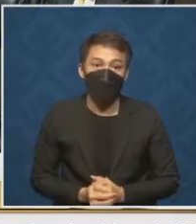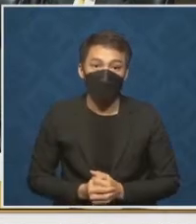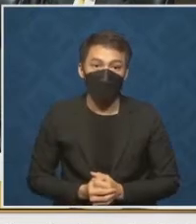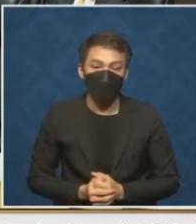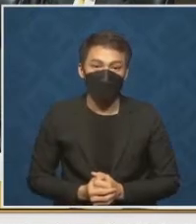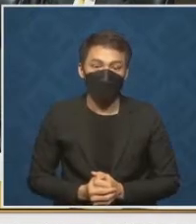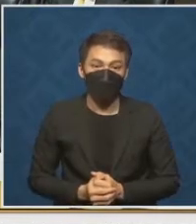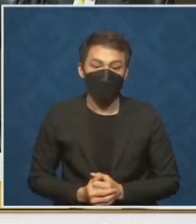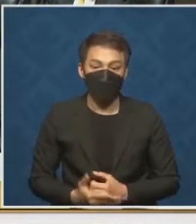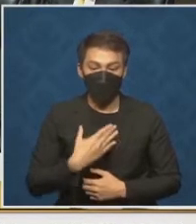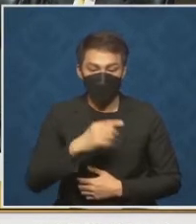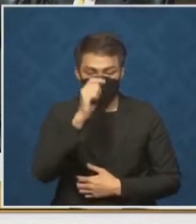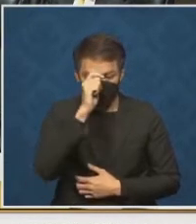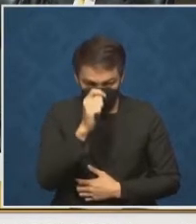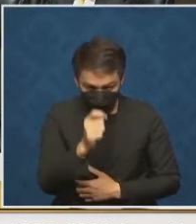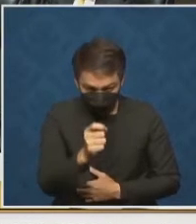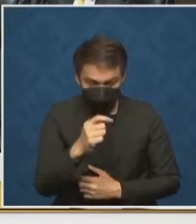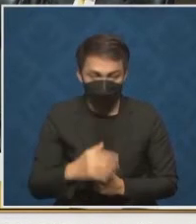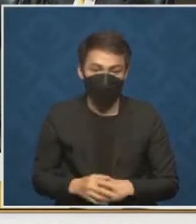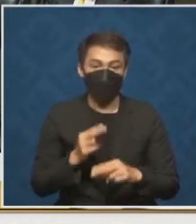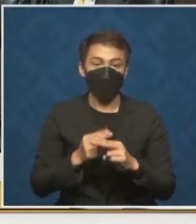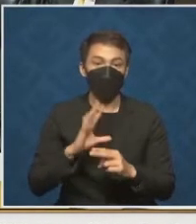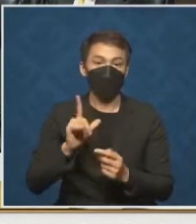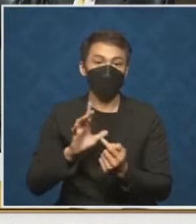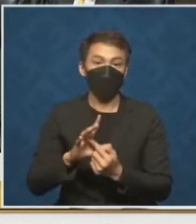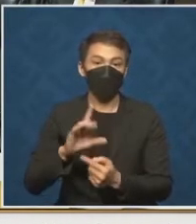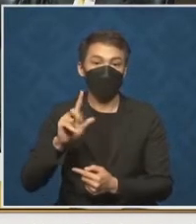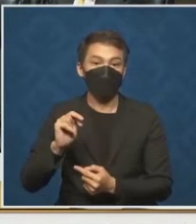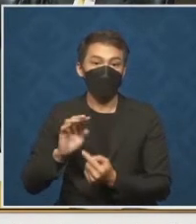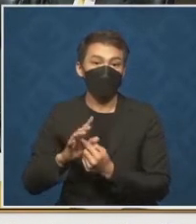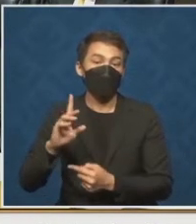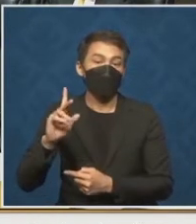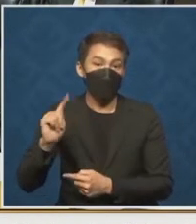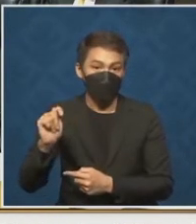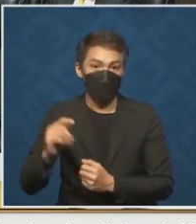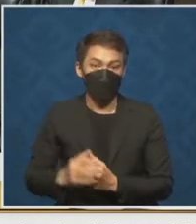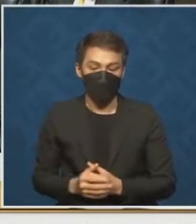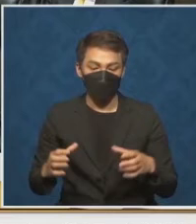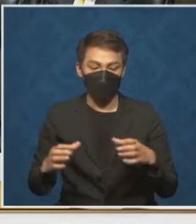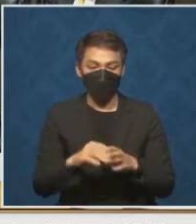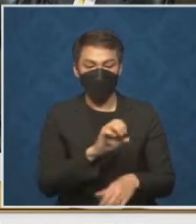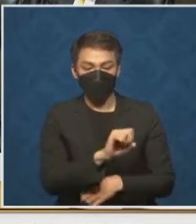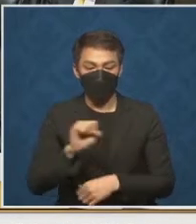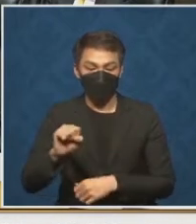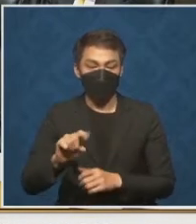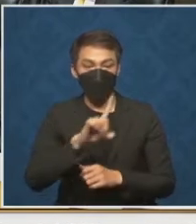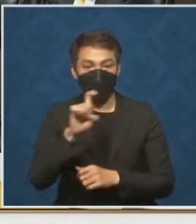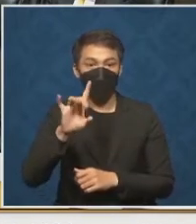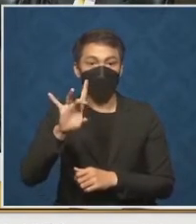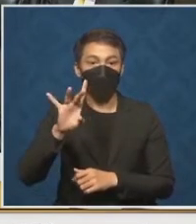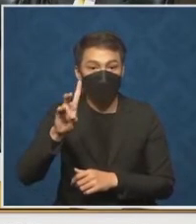ของสภาผู้แทนราษฎรต่อไปขอแสดงความนับถืออย่างยิ่งนายชลน่านศรีแก้ว